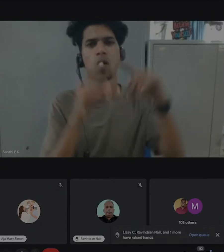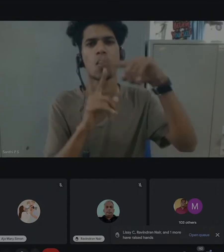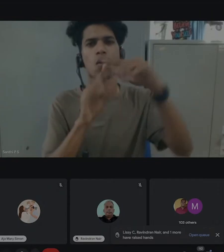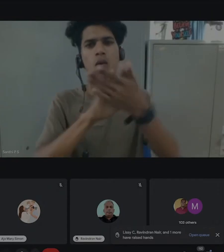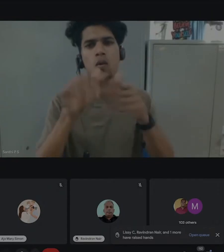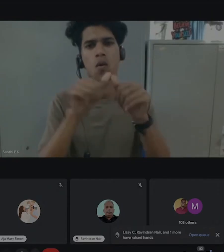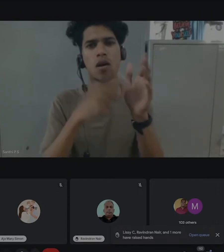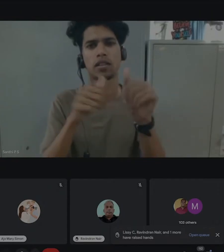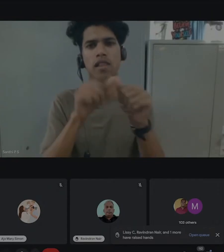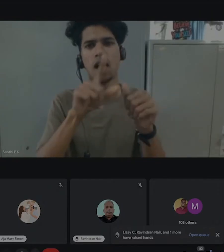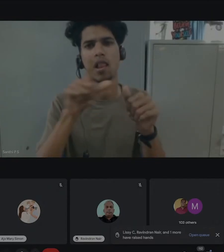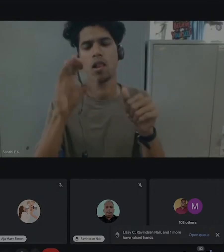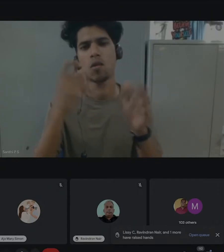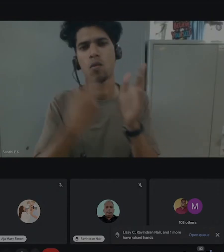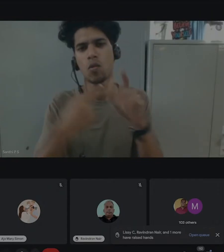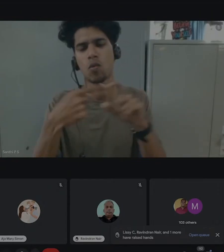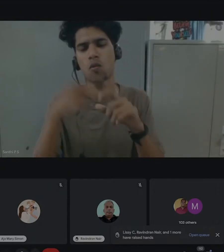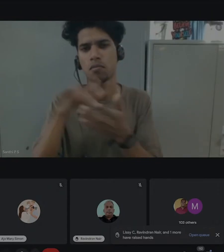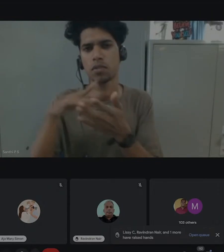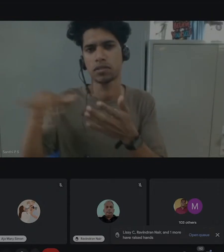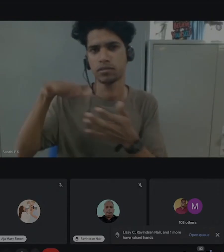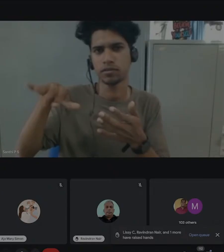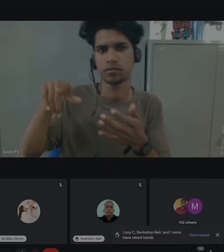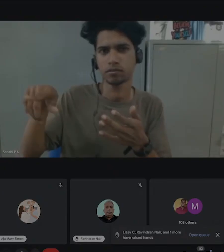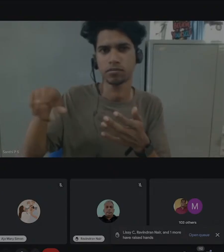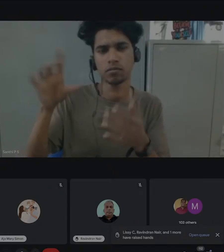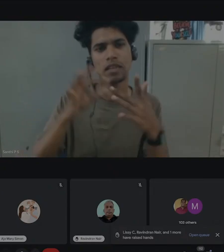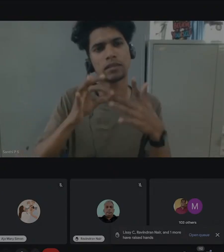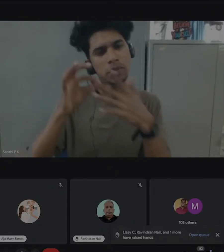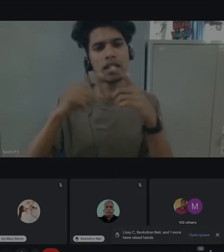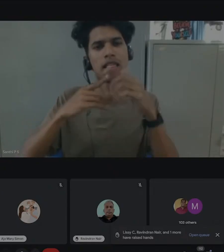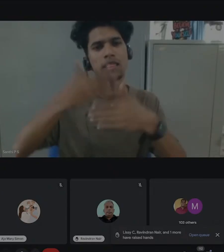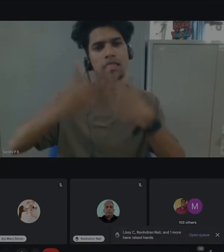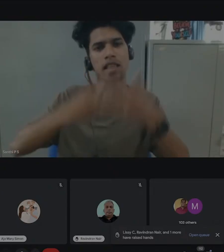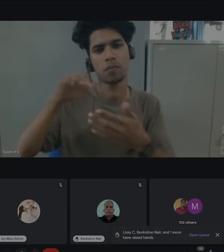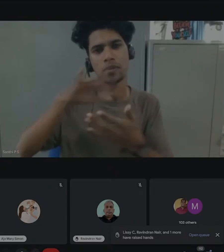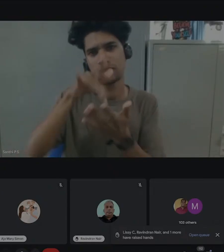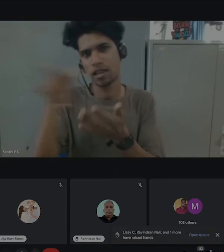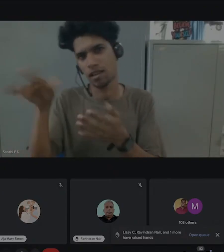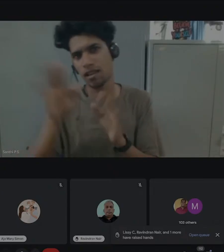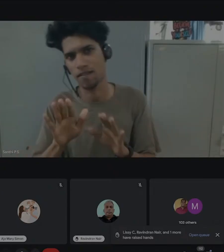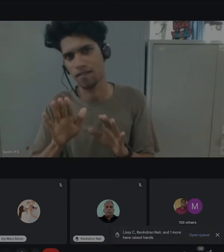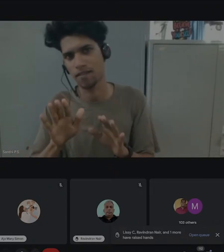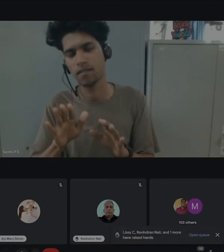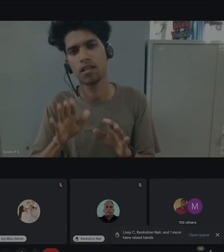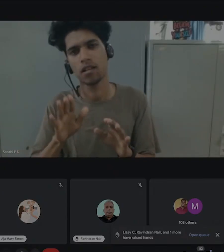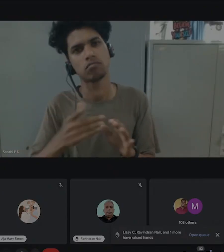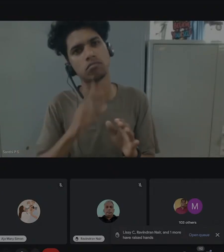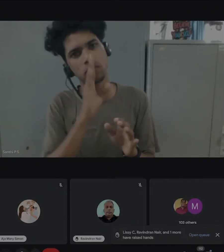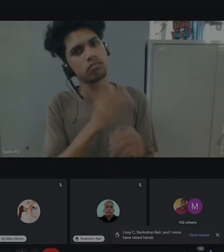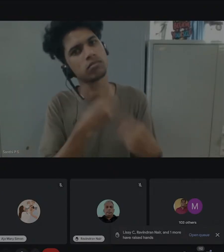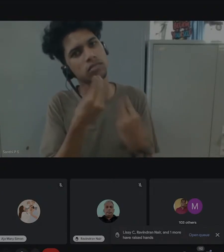അവിടെ കൊണ്ടുപോയി അവിടെ ഞങ്ങളുടെ സ്പെഷ്യൽ തെറാപ്പികളുള്ള സെന്ററാണ്. അതെല്ലാം